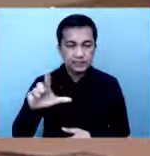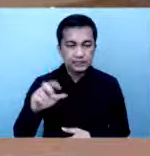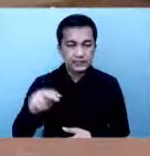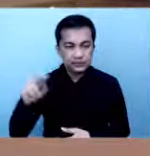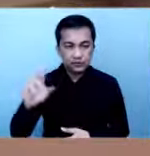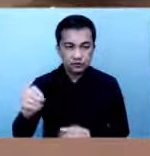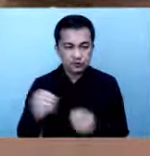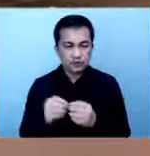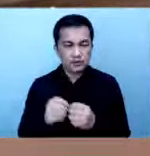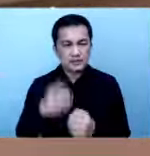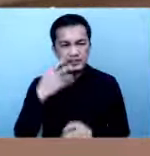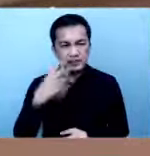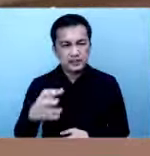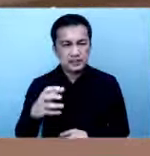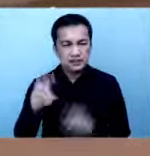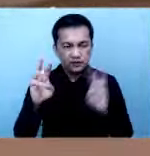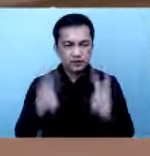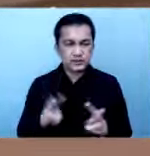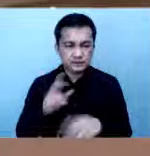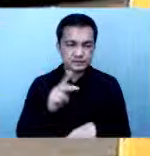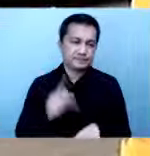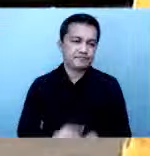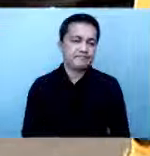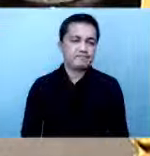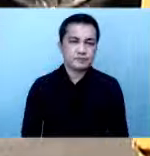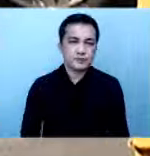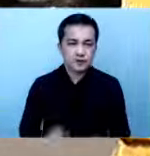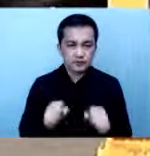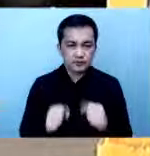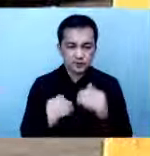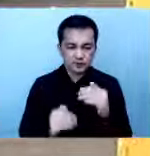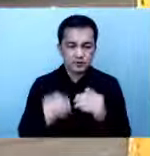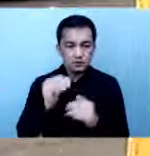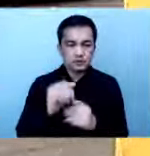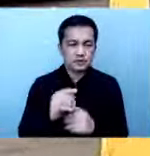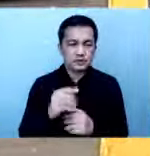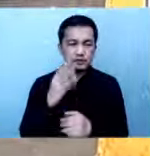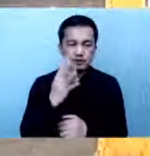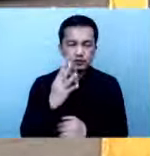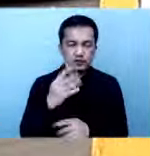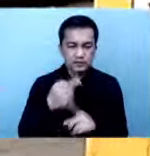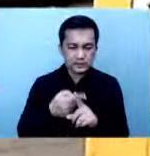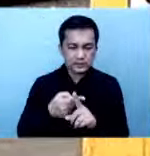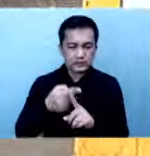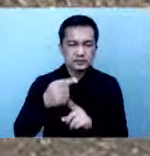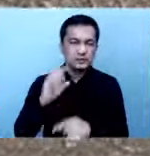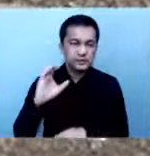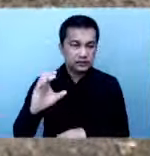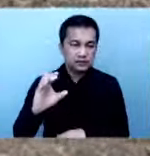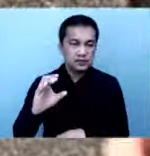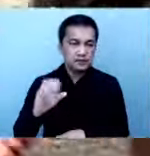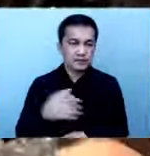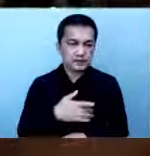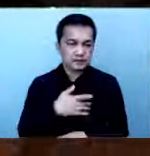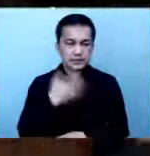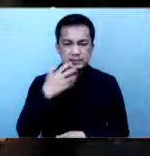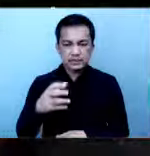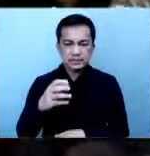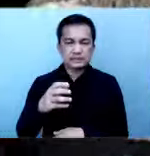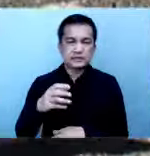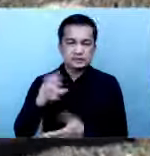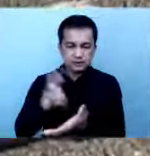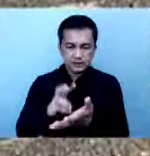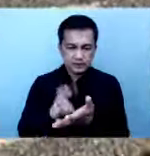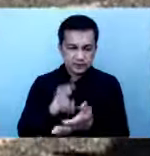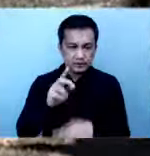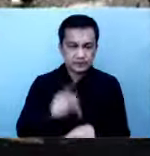mainit pa raw ang panahon sa bansa. Posibleng pumalo sa higit 40 degrees Celsius ang damang init sa ilang lugar sa bansa. Kaya iba